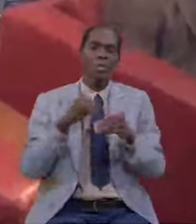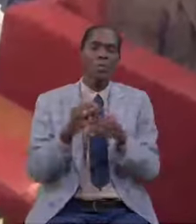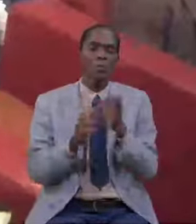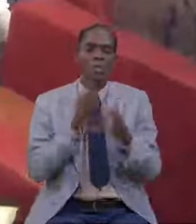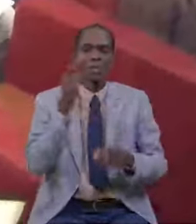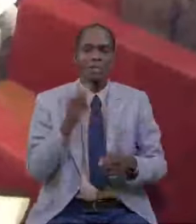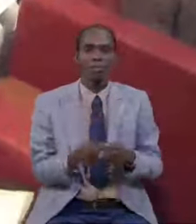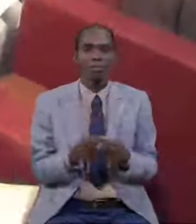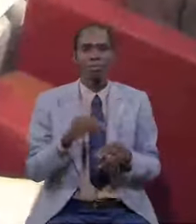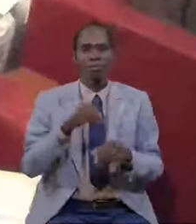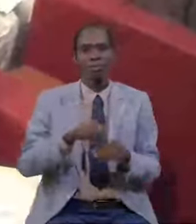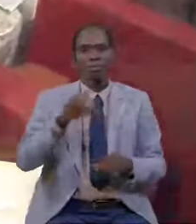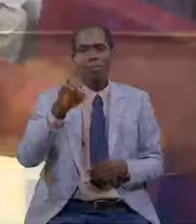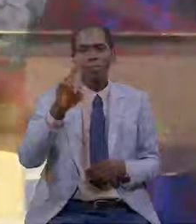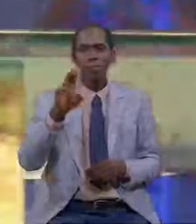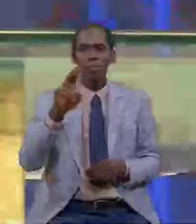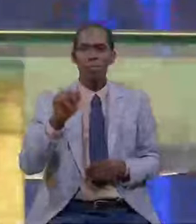Jésus-Christ.